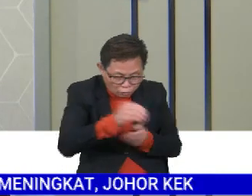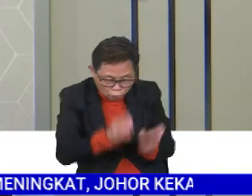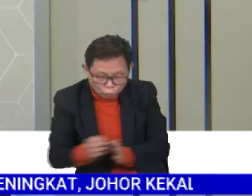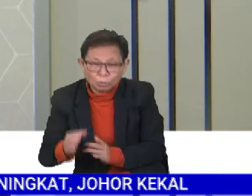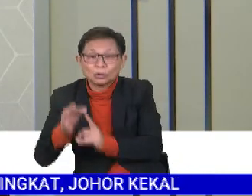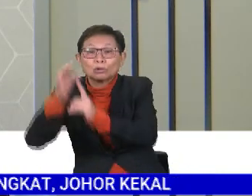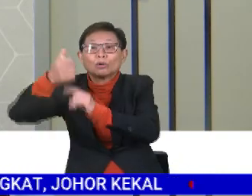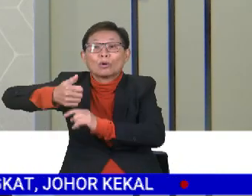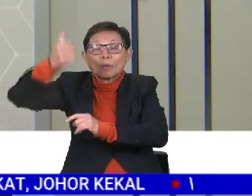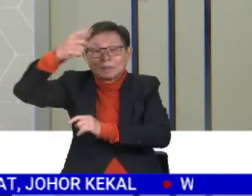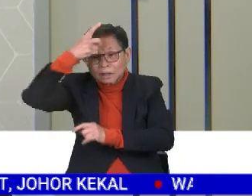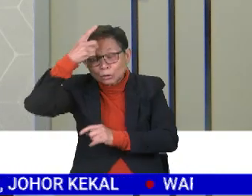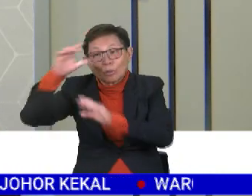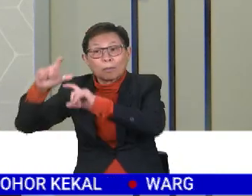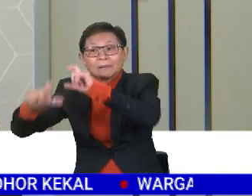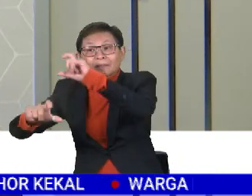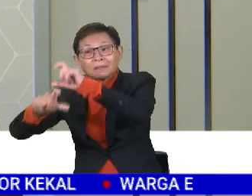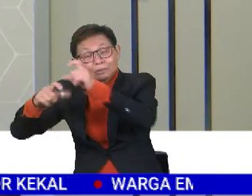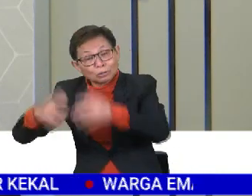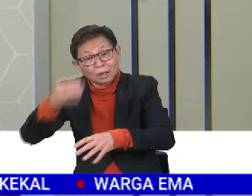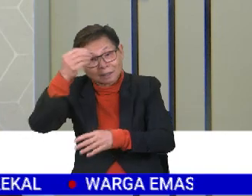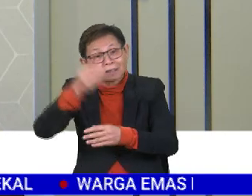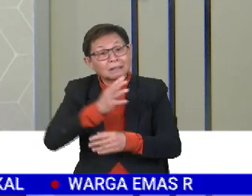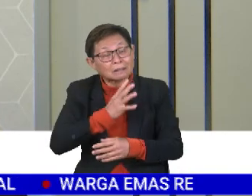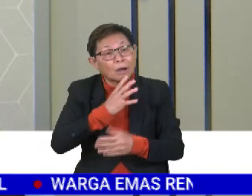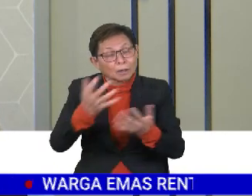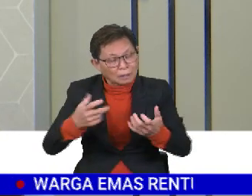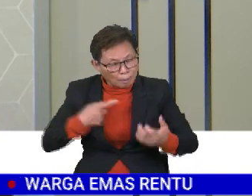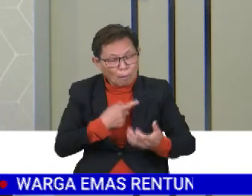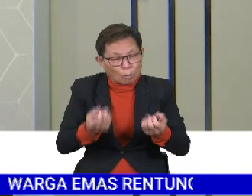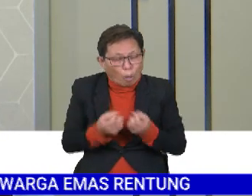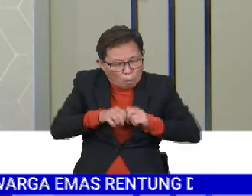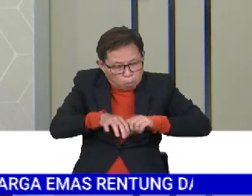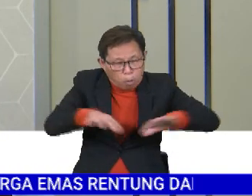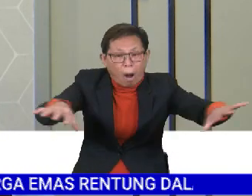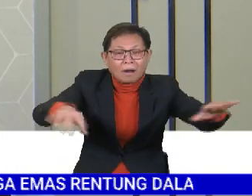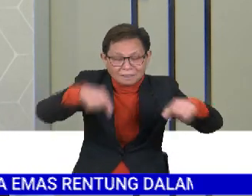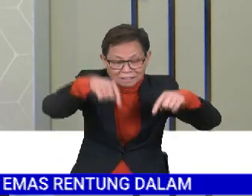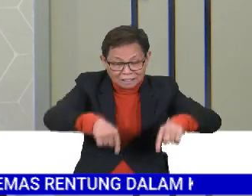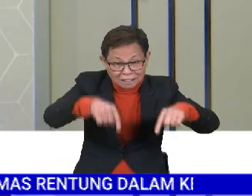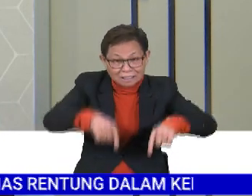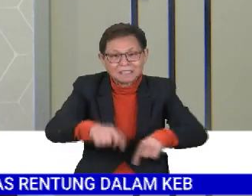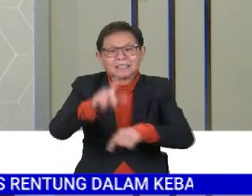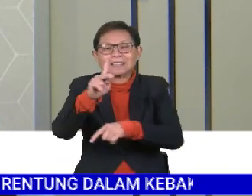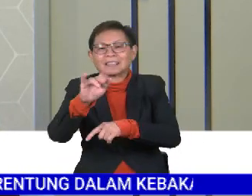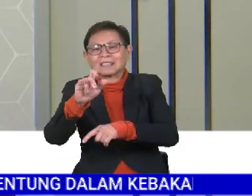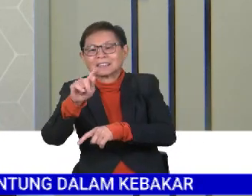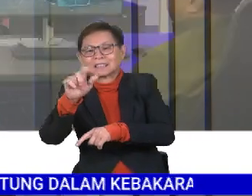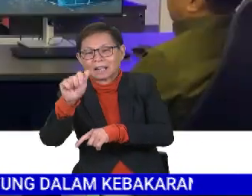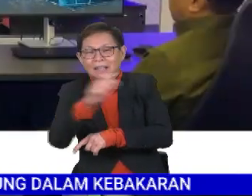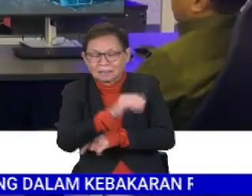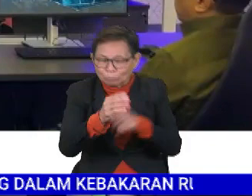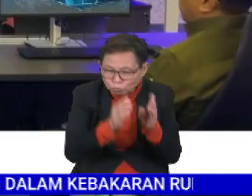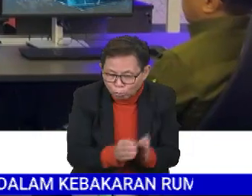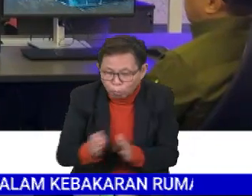Bandar dan Taklimat tadi dia sebut, kita nak perluaskan dalam Gerita Ipoh di Lembah Kinta ni kan, jadi perlu dalam keadaan tersusun dan